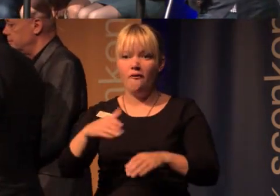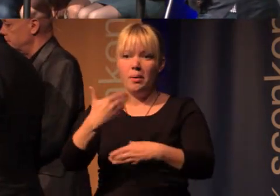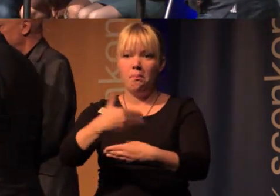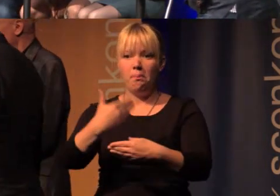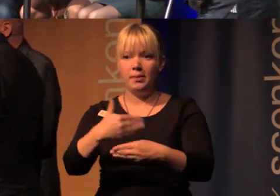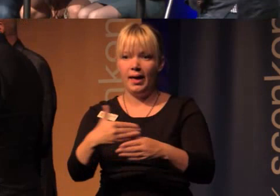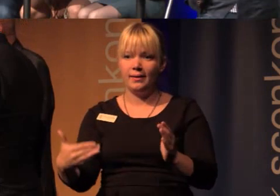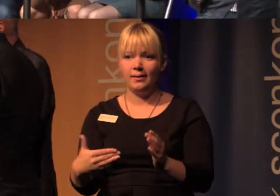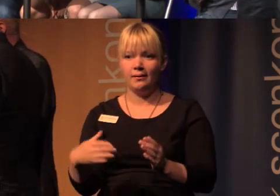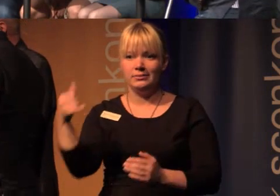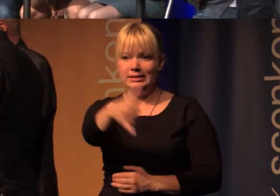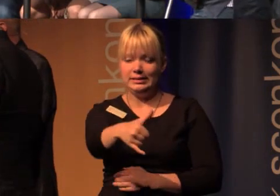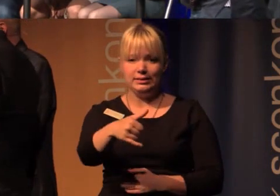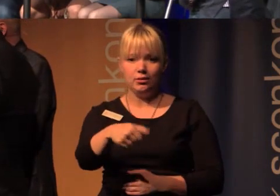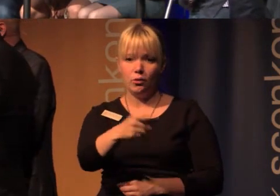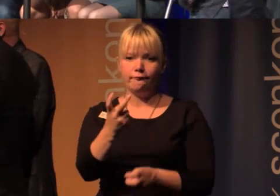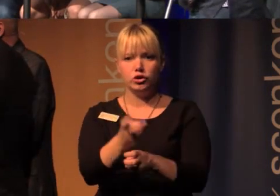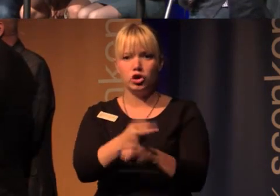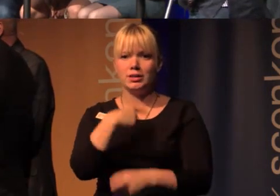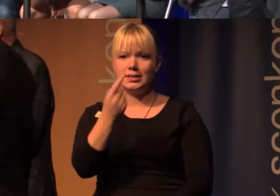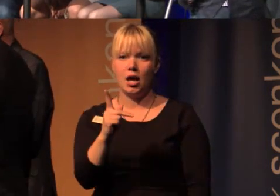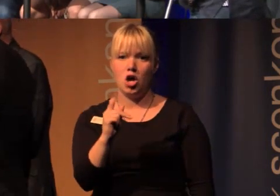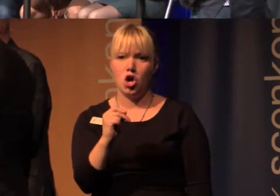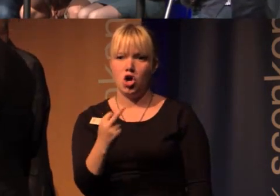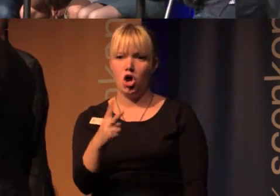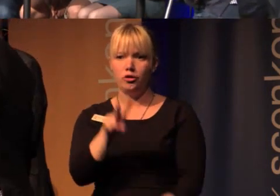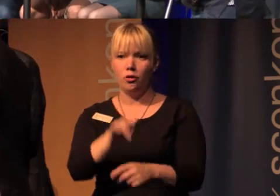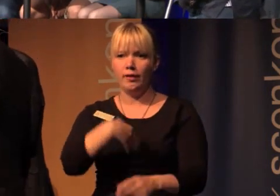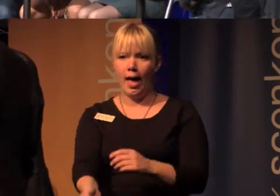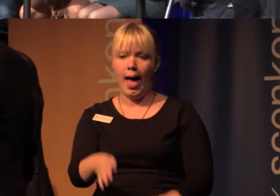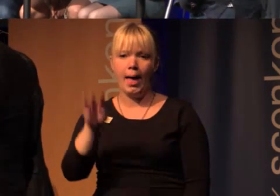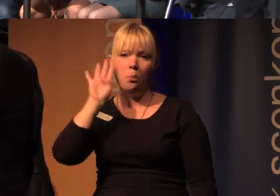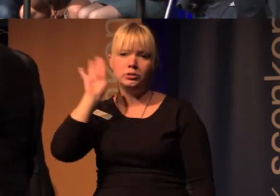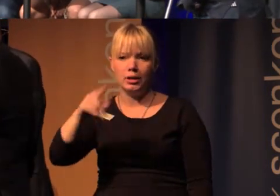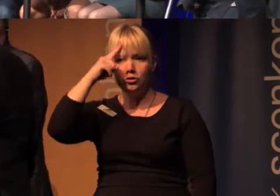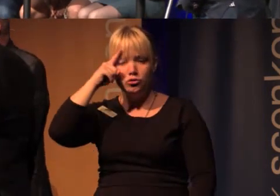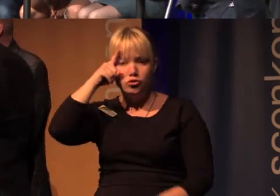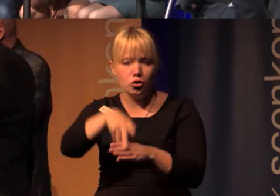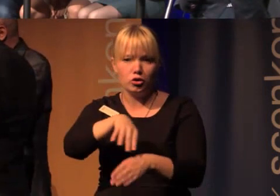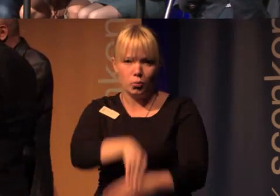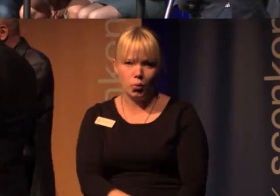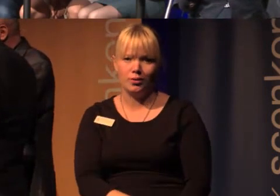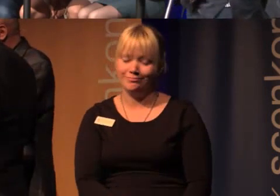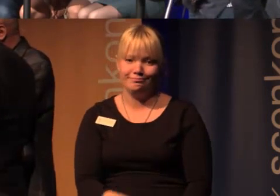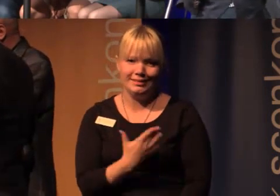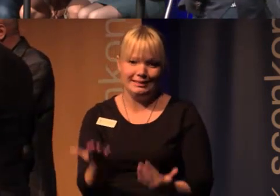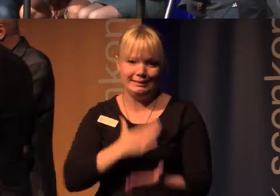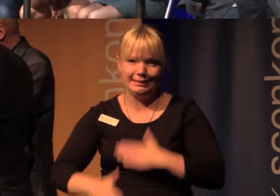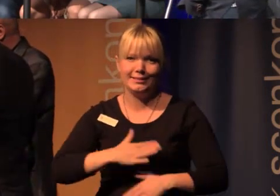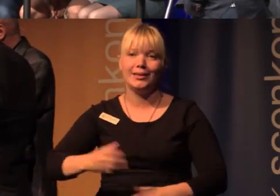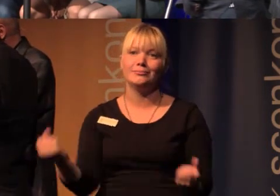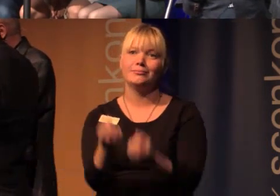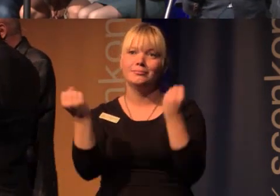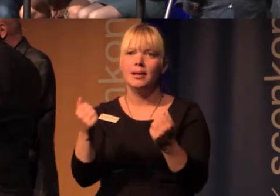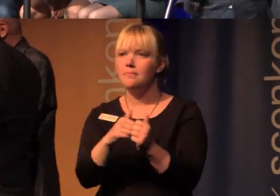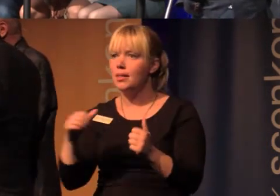som homosexuell och psykopat. Däremot så är jag ju väldigt intresserad av att gå på en pjäs här som handlar om